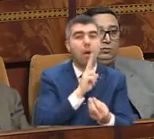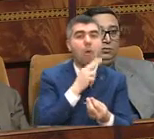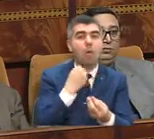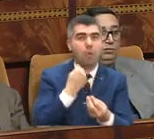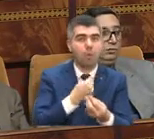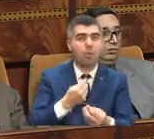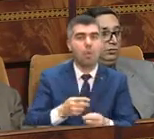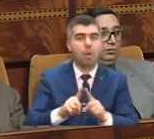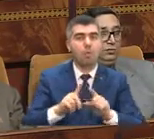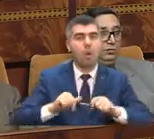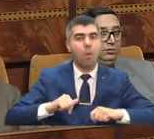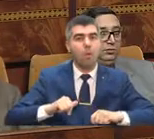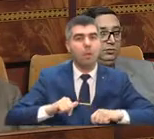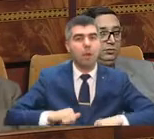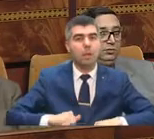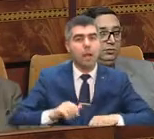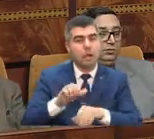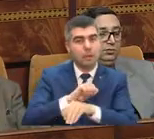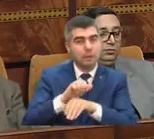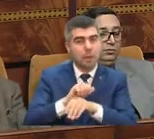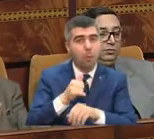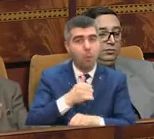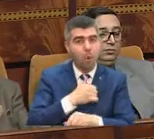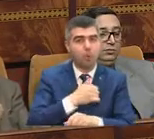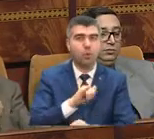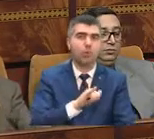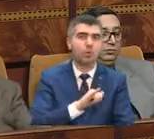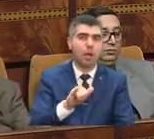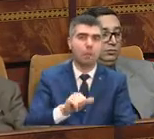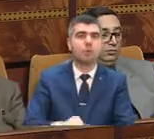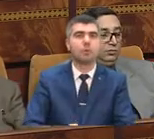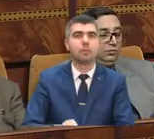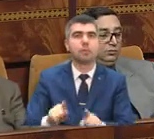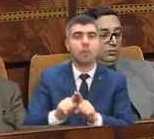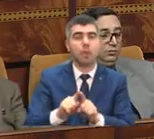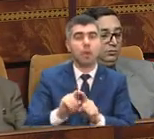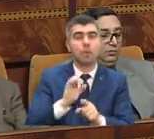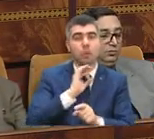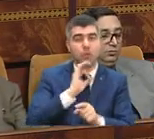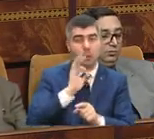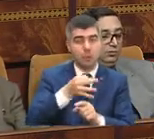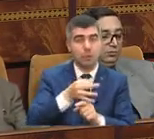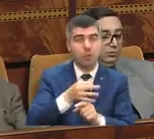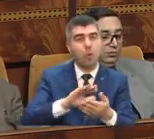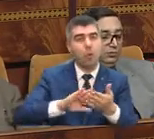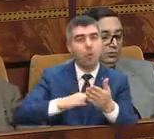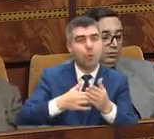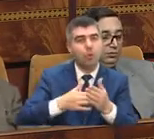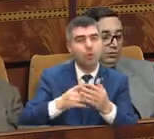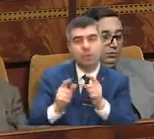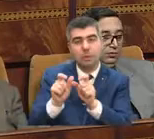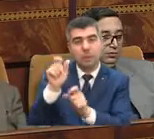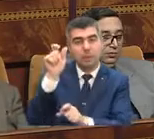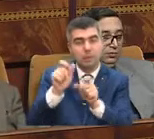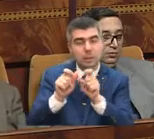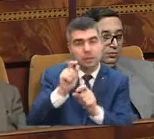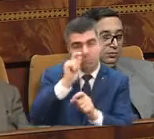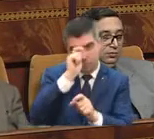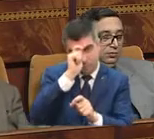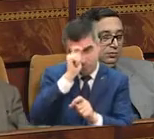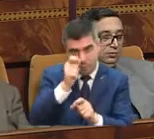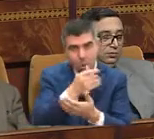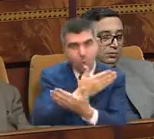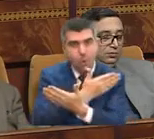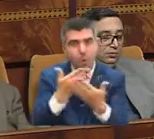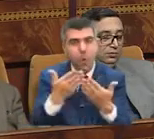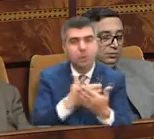الوزارة الداخلية. وبالمناسبة أود أن أهنئ جميع وسائل الأمن والأجهزة الأمنية